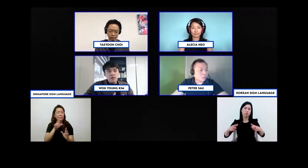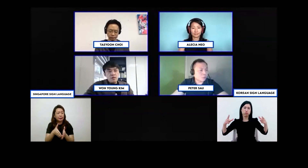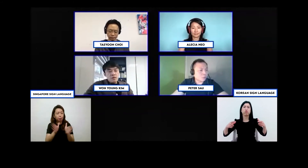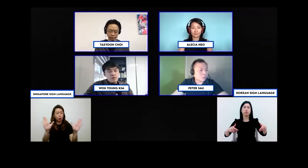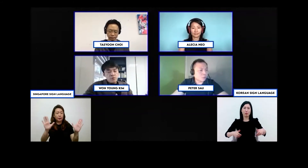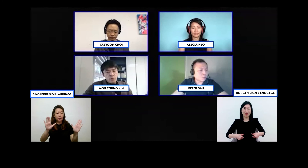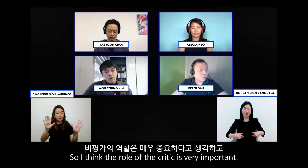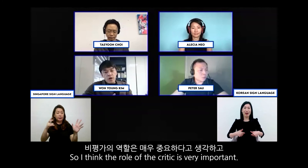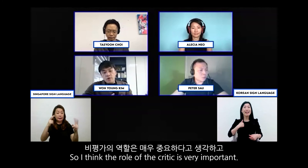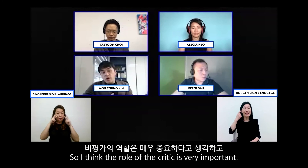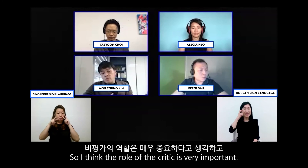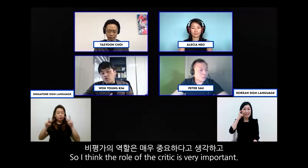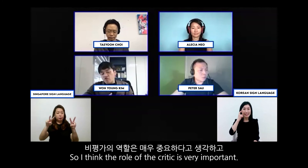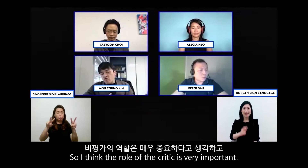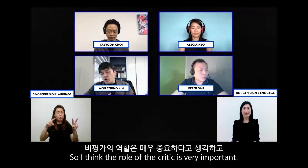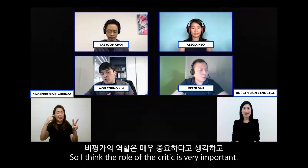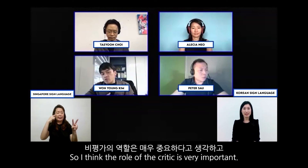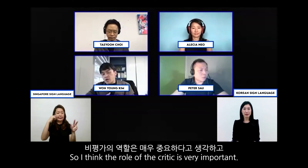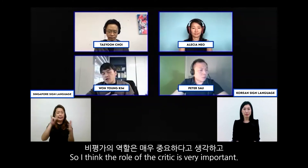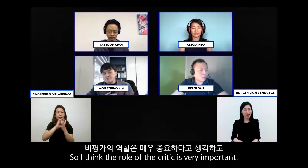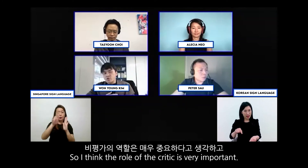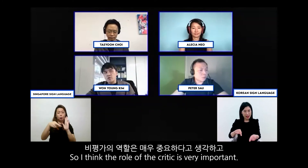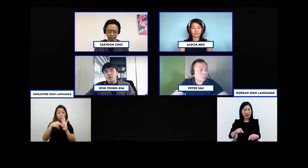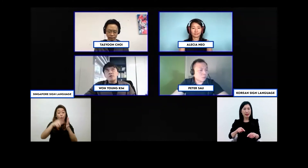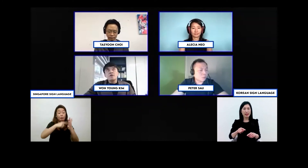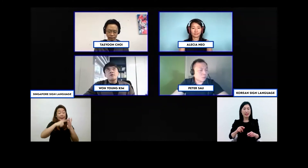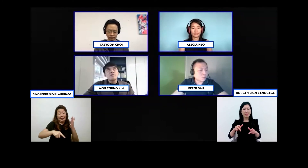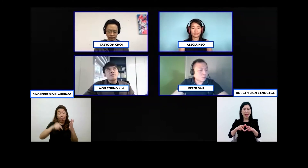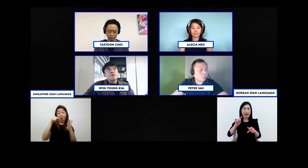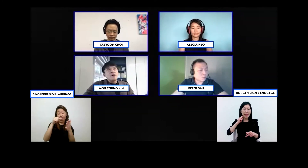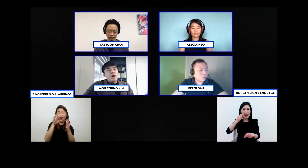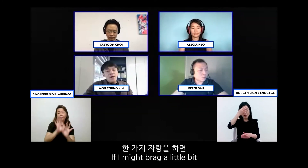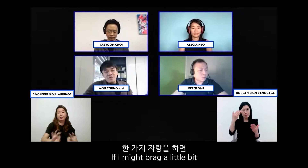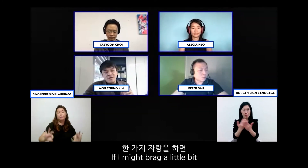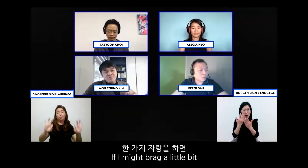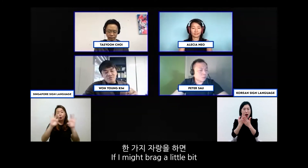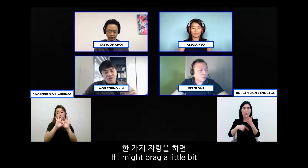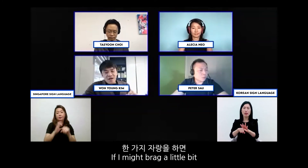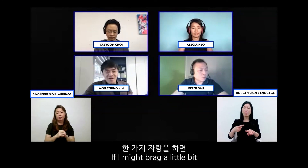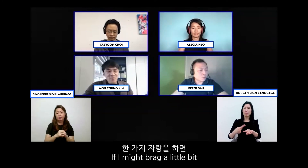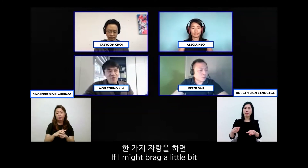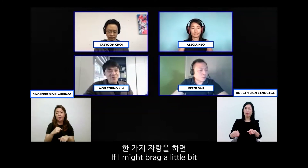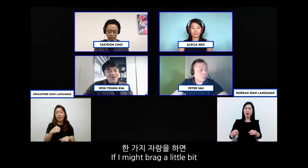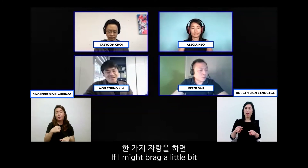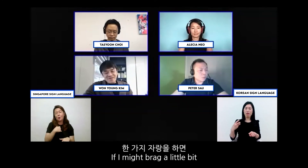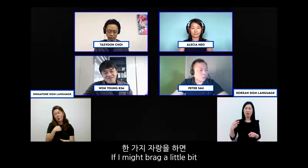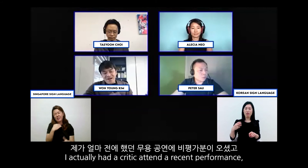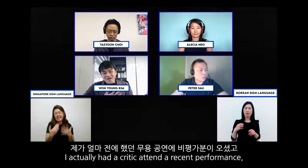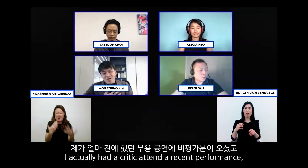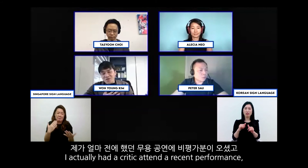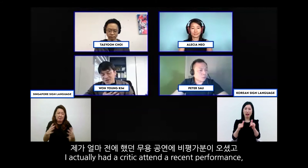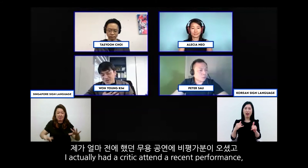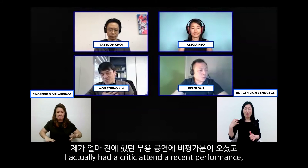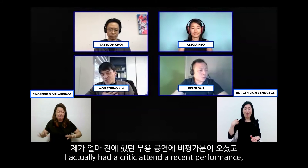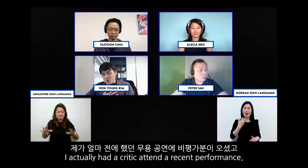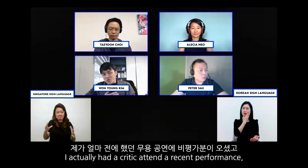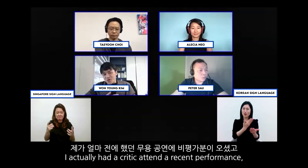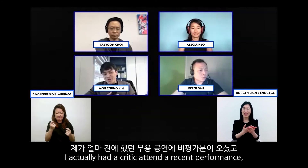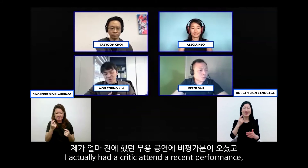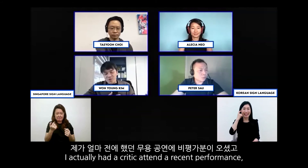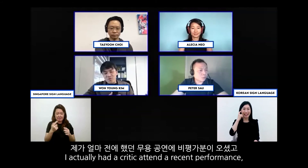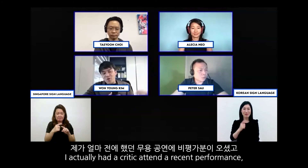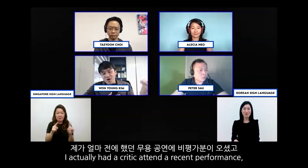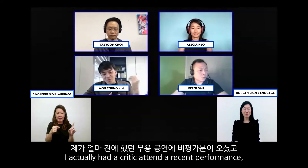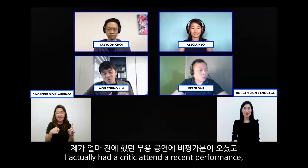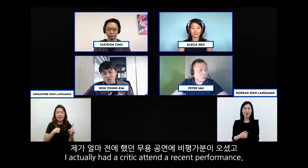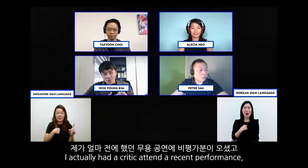생각하는데 그래서 비평가의 역할은 매우 중요하다고 생각하고 한 가지 자랑을 하면 제가 얼마 전에 했던 모형